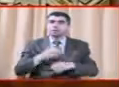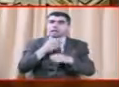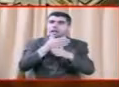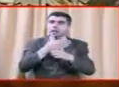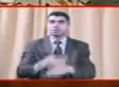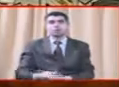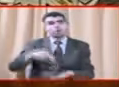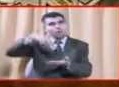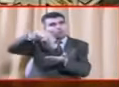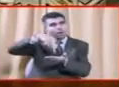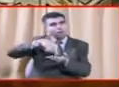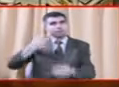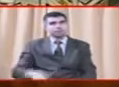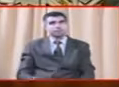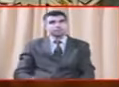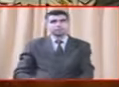تفضلوا لابس المنس.